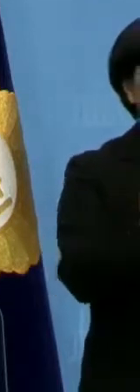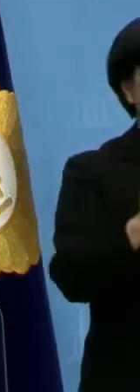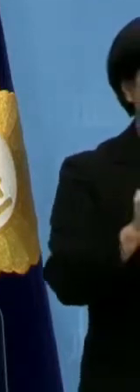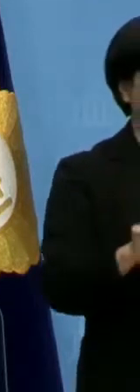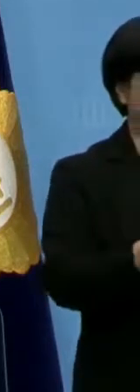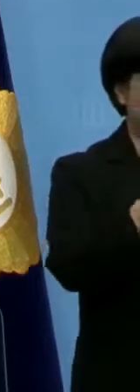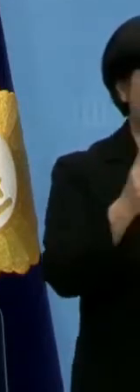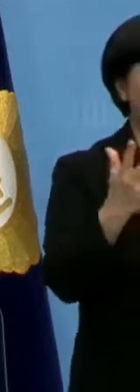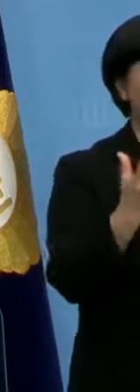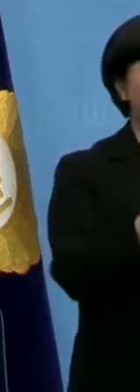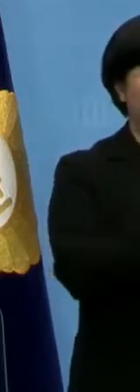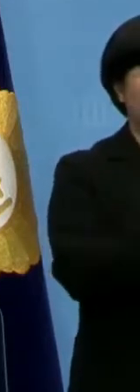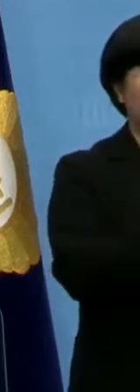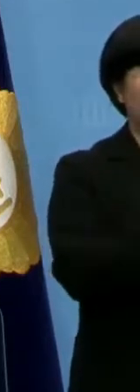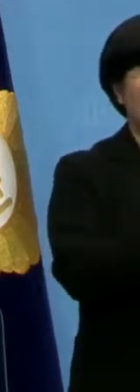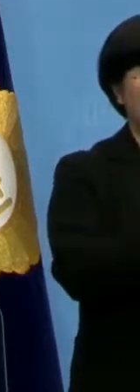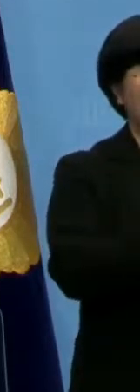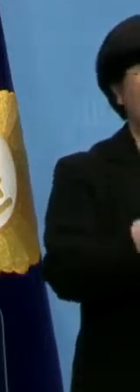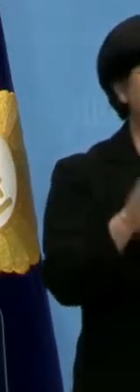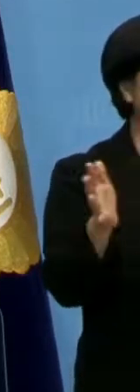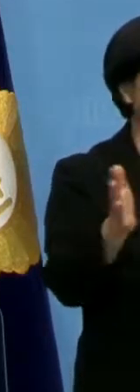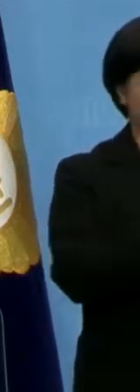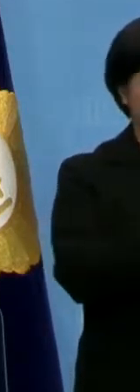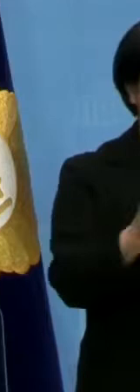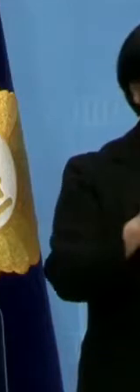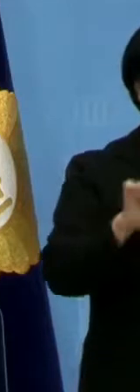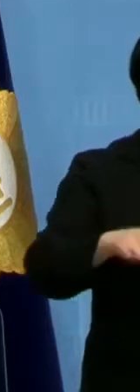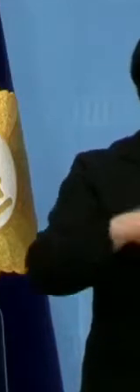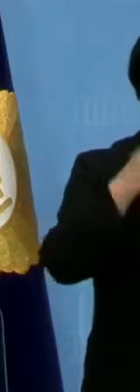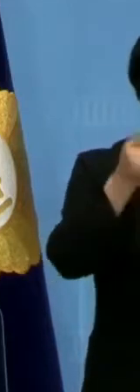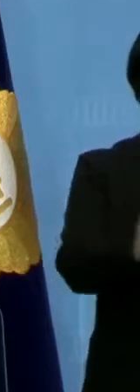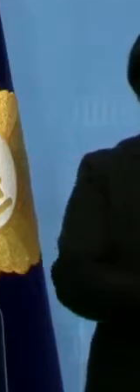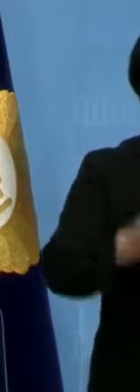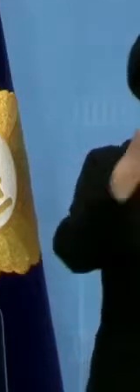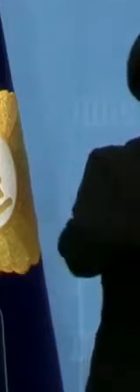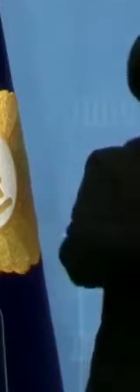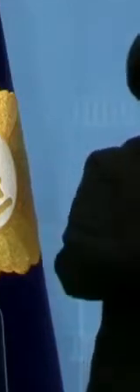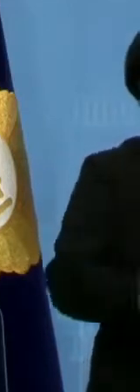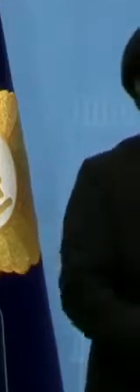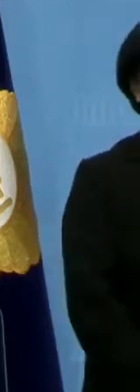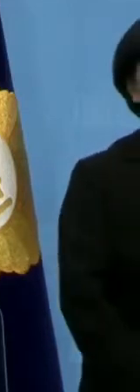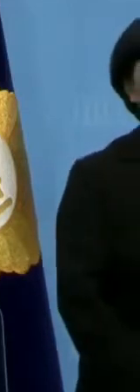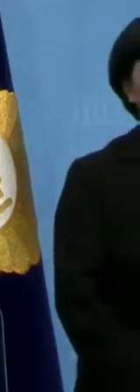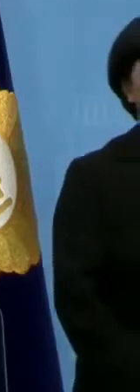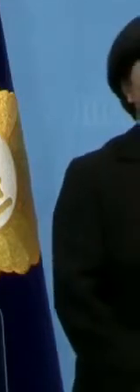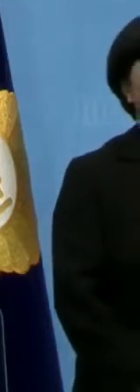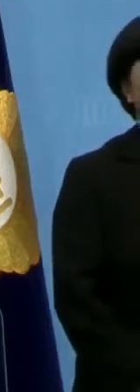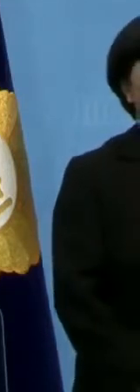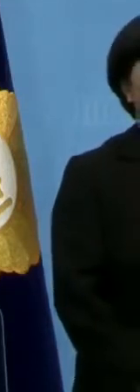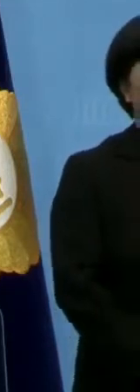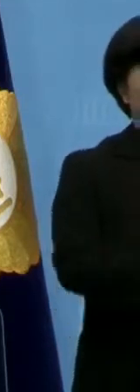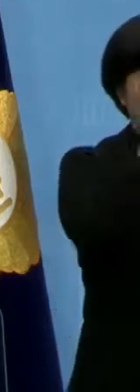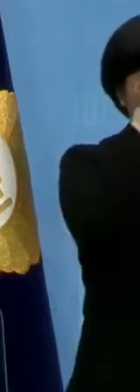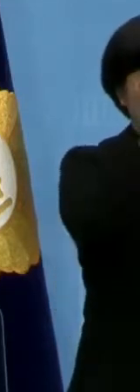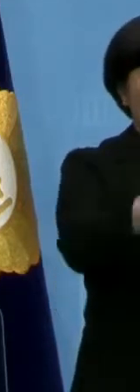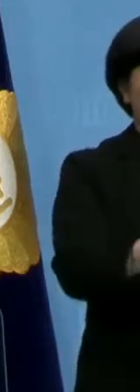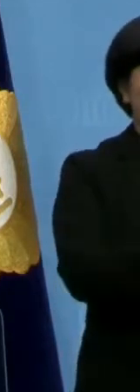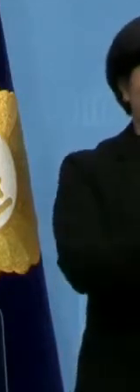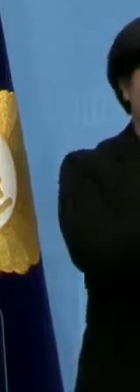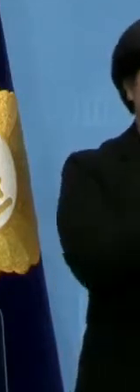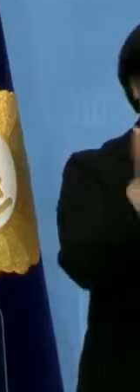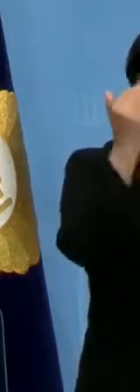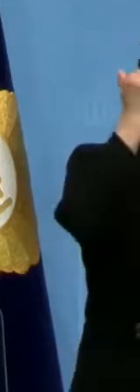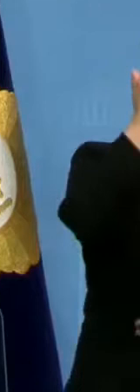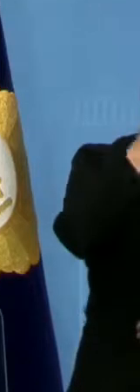삶은 완전히 황폐화된 후에야 이루어진 복직입니다. 그러나 경찰청